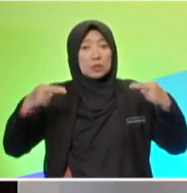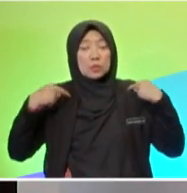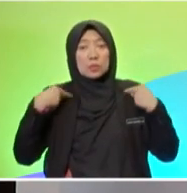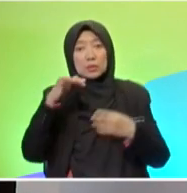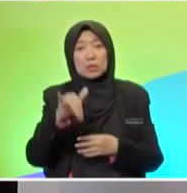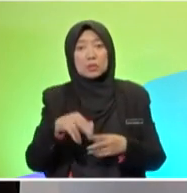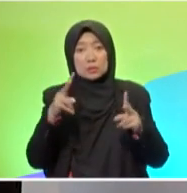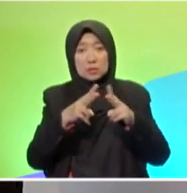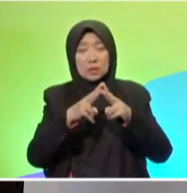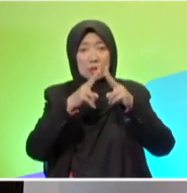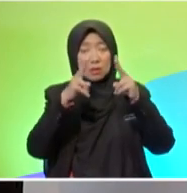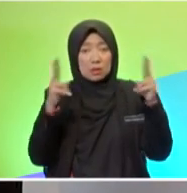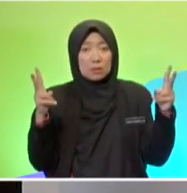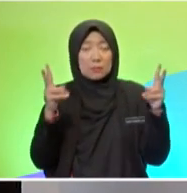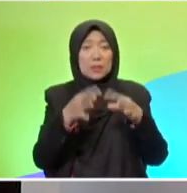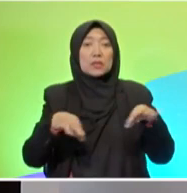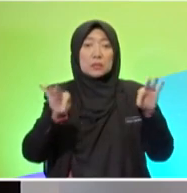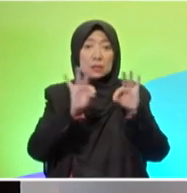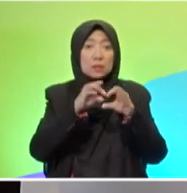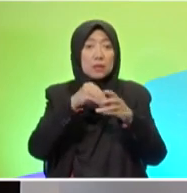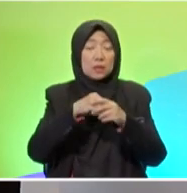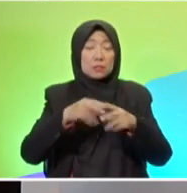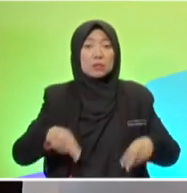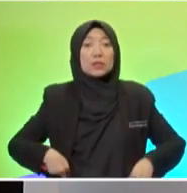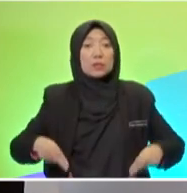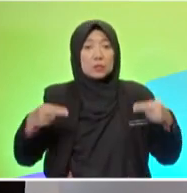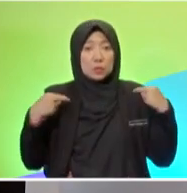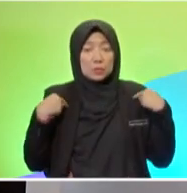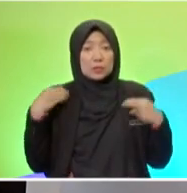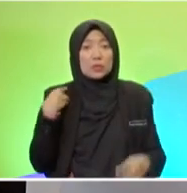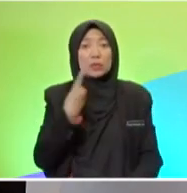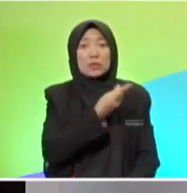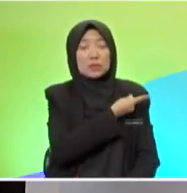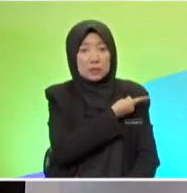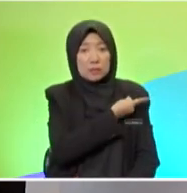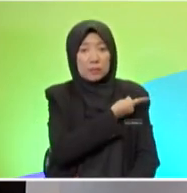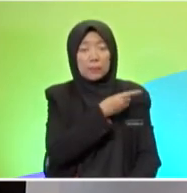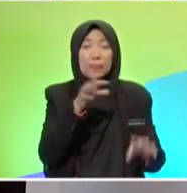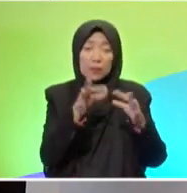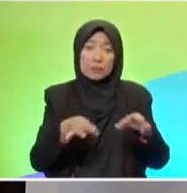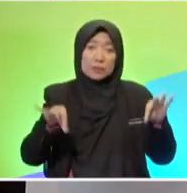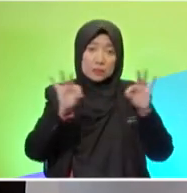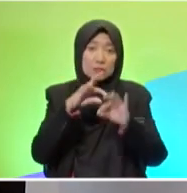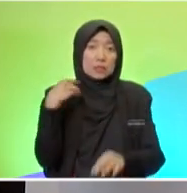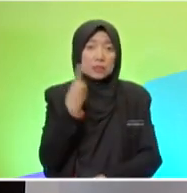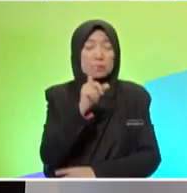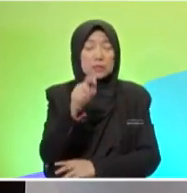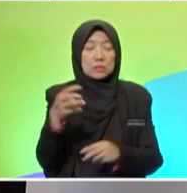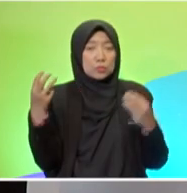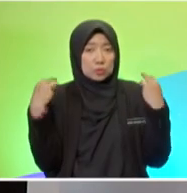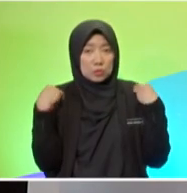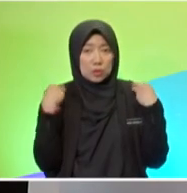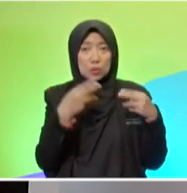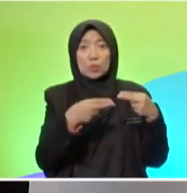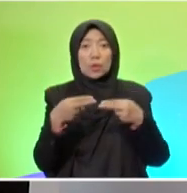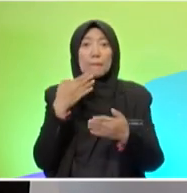sangat-sangat penting dalam hidup kita tanpa ahli keluarga kita takkan ada di dunia ini jadi paling penting kita kena wujudkan hubungan yang baik